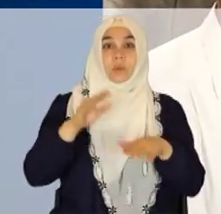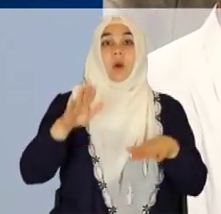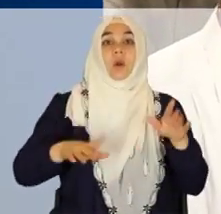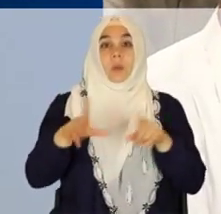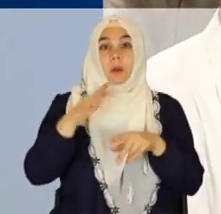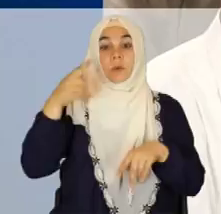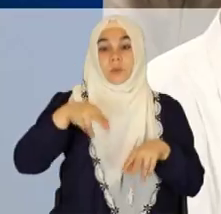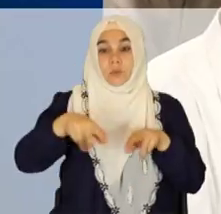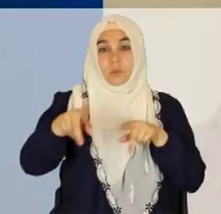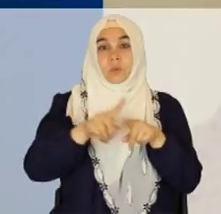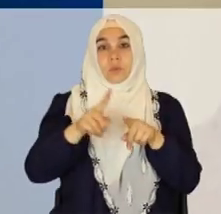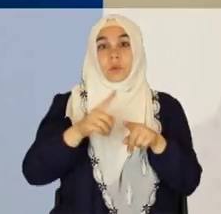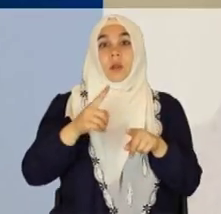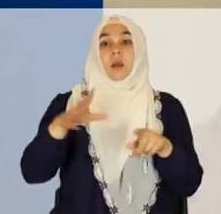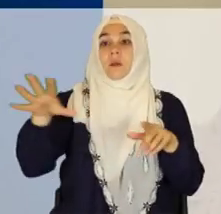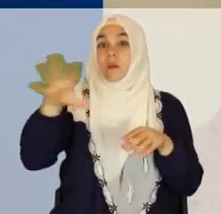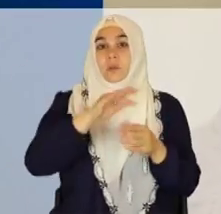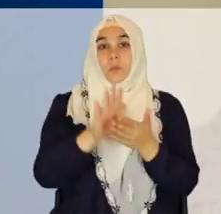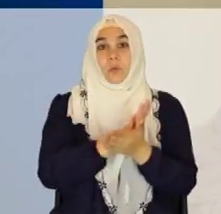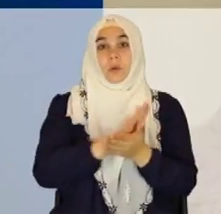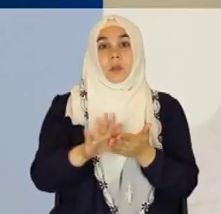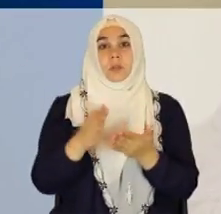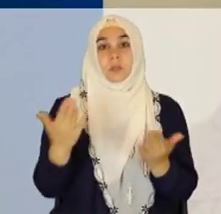yuvgan joyimiz pok bo'lishi tahorat, poklanish degani.